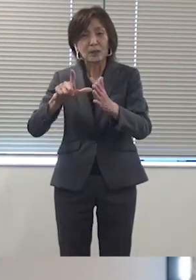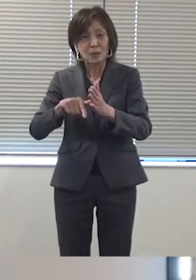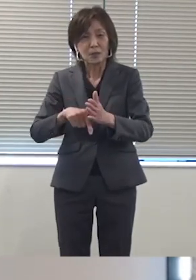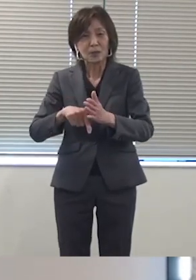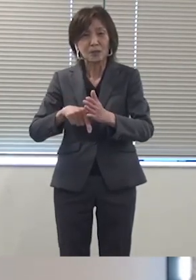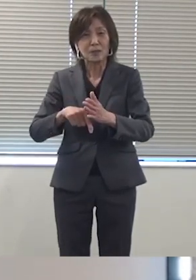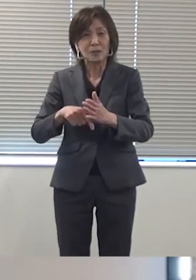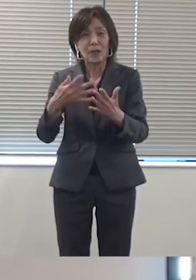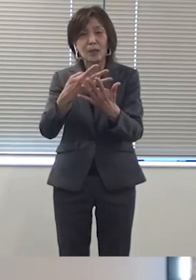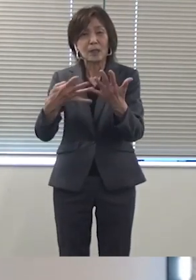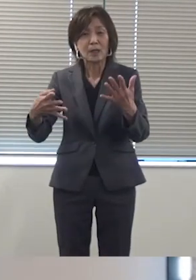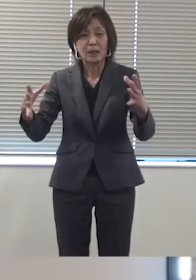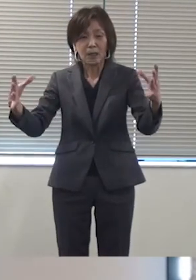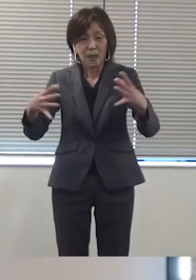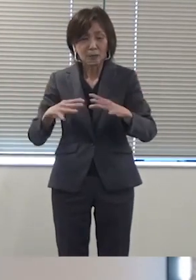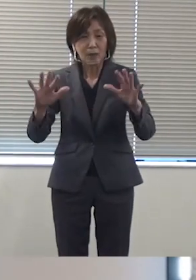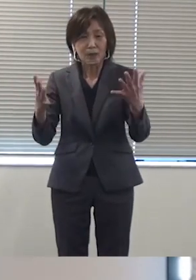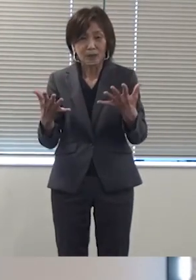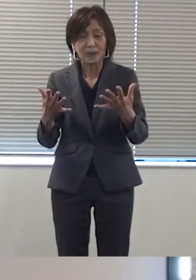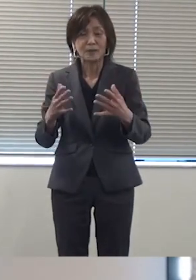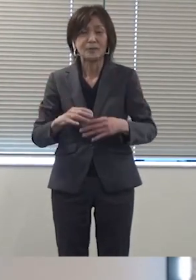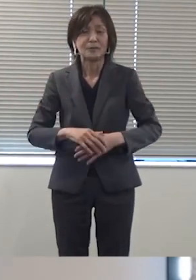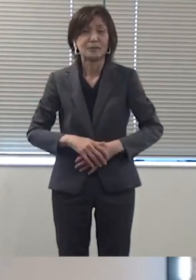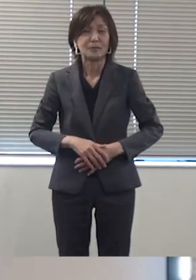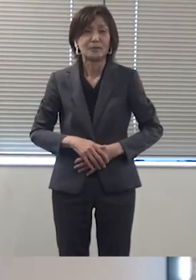質問どうでしょうか、まあ、あれば1問